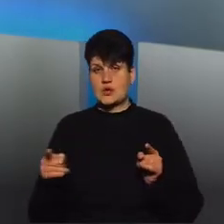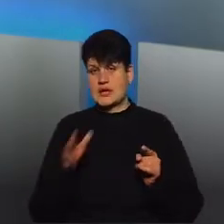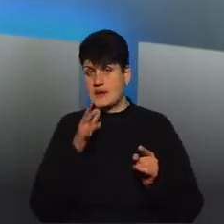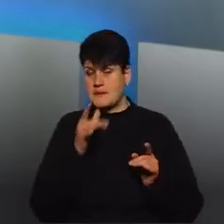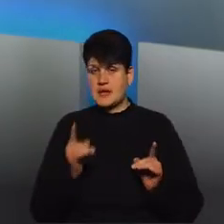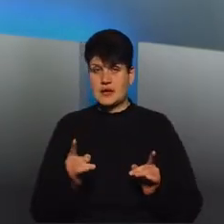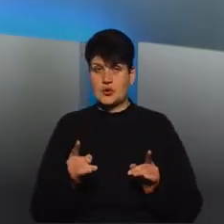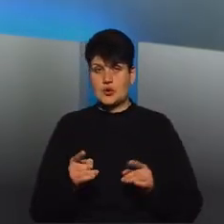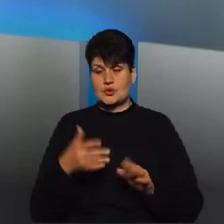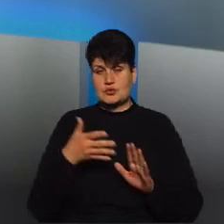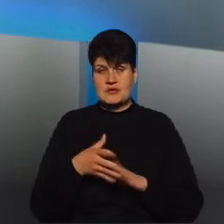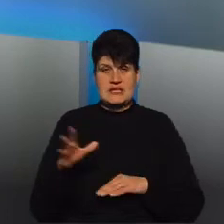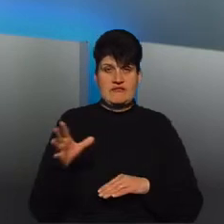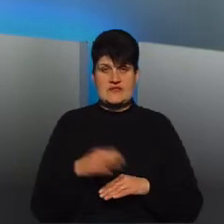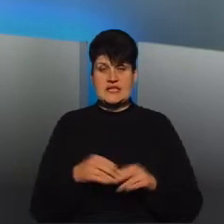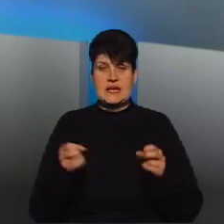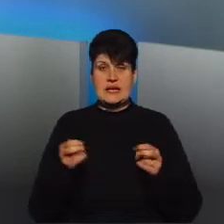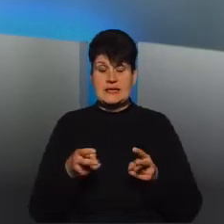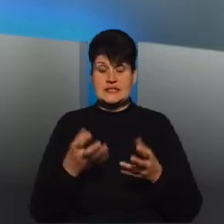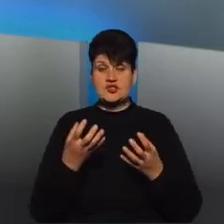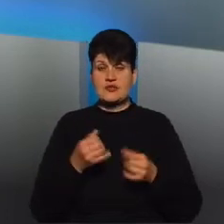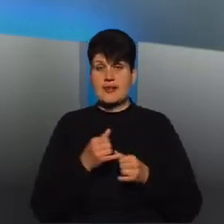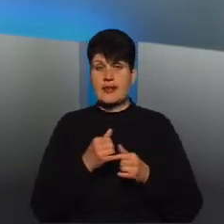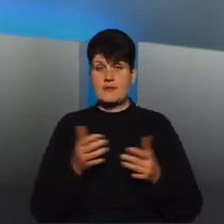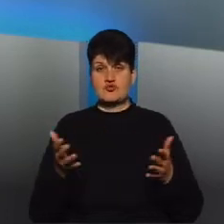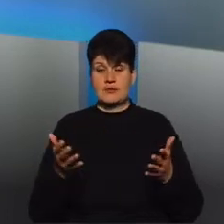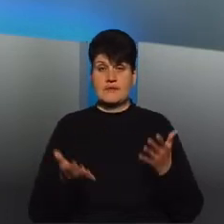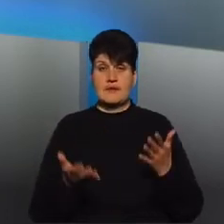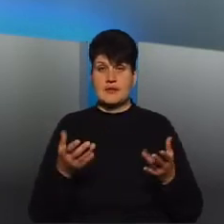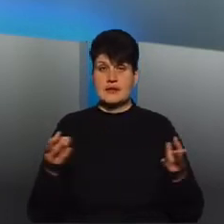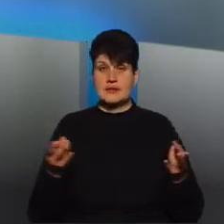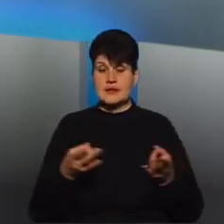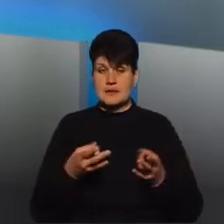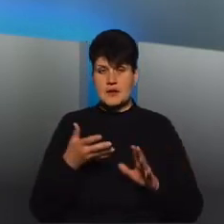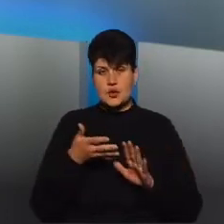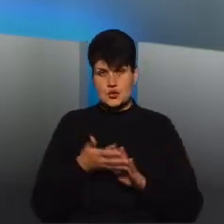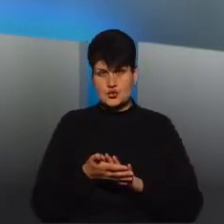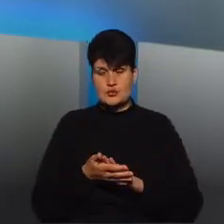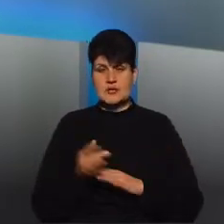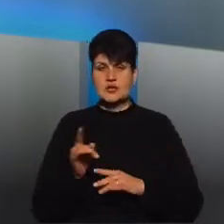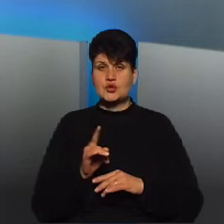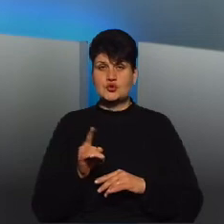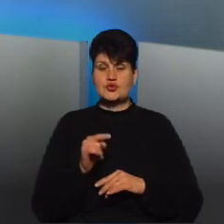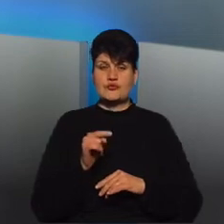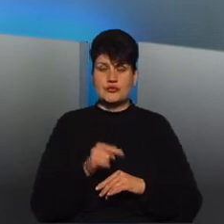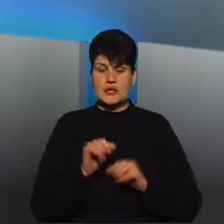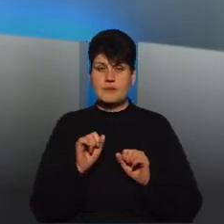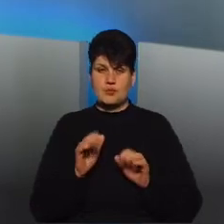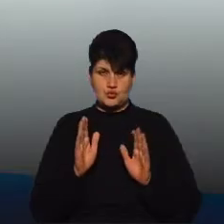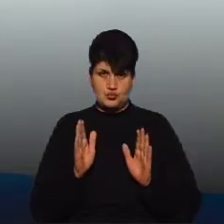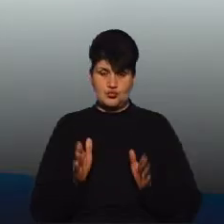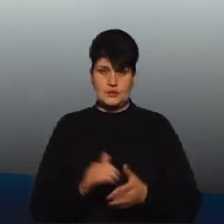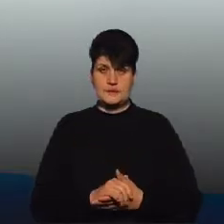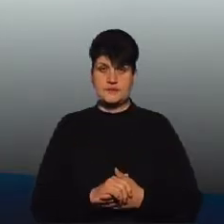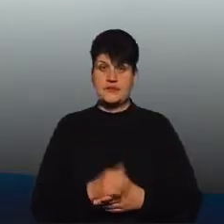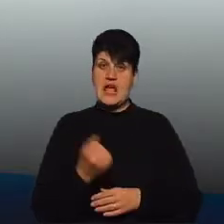всі ризики ще неможливо, але треба розуміти, що вони можуть бути. А вакциновані